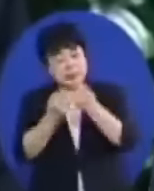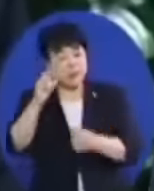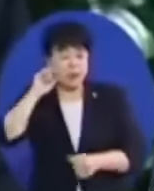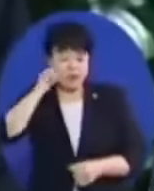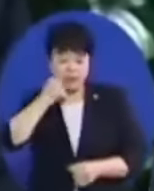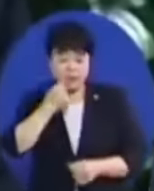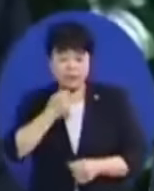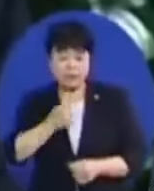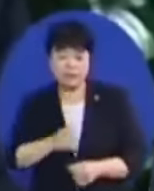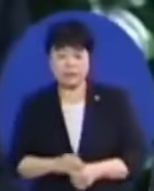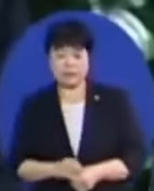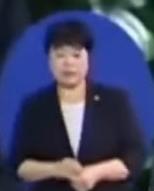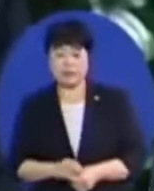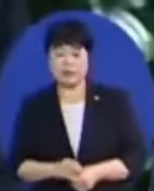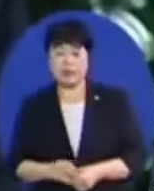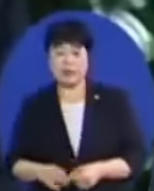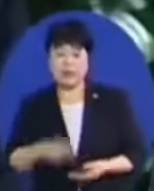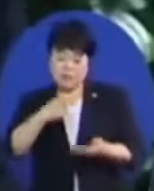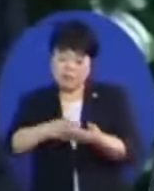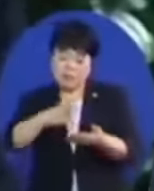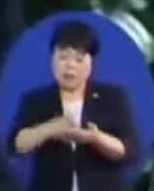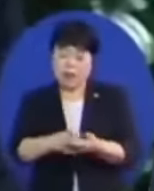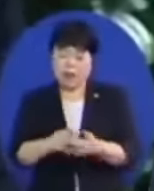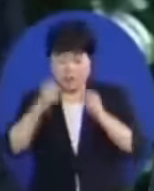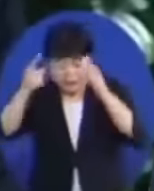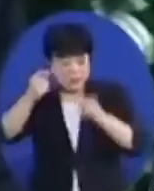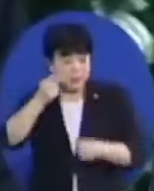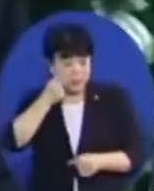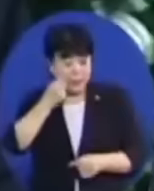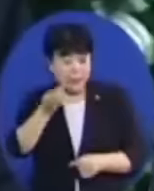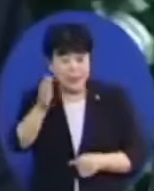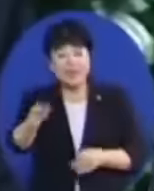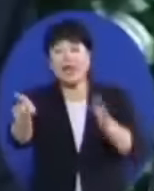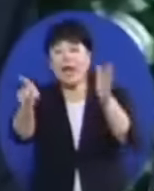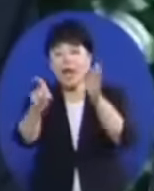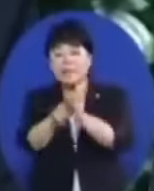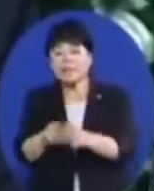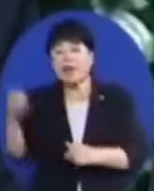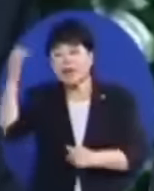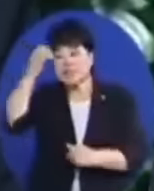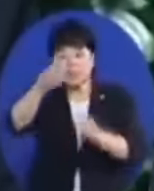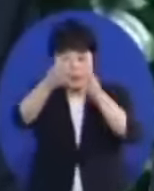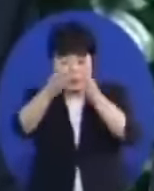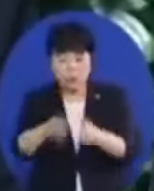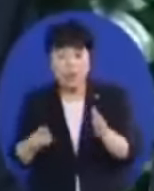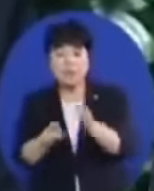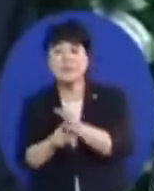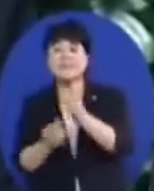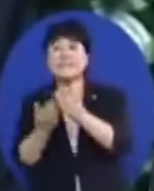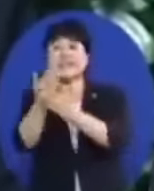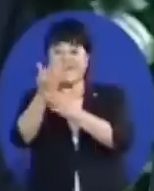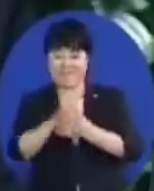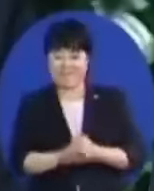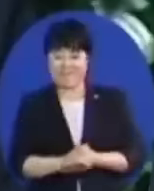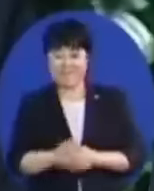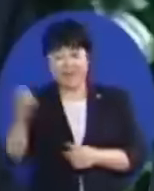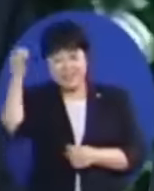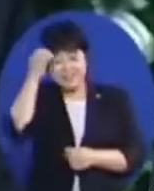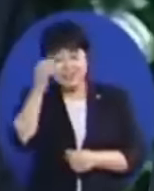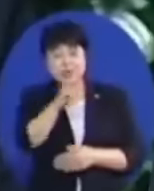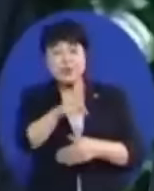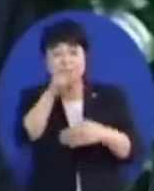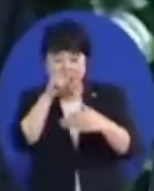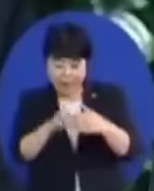없습니다. 합리적으로 믿음을 깨달을 수가 없습니다. 믿음은 성령으로 말미암아 믿어지는 것입니다. 성령이